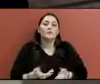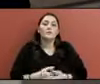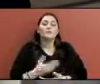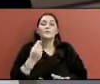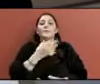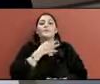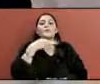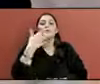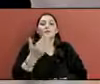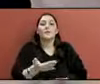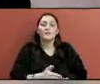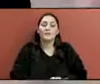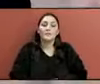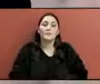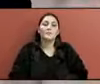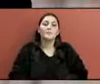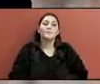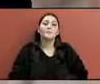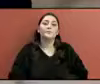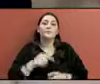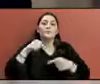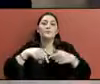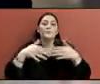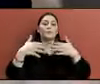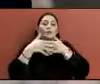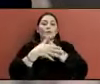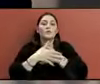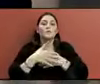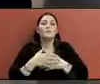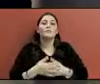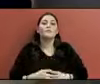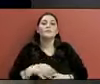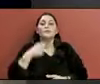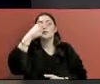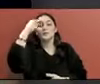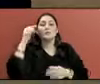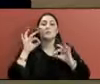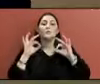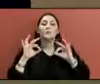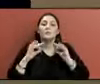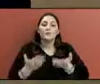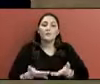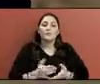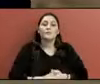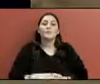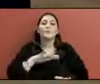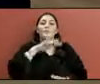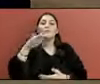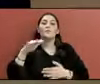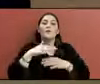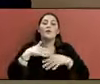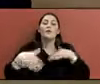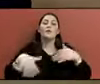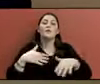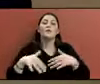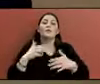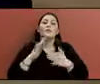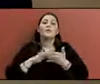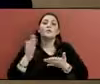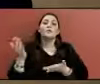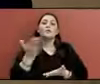ederim. Bu akşam nasip olursa tüm engelli arkadaşlarımızın aklında